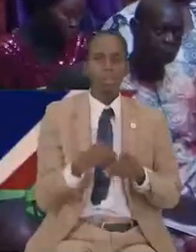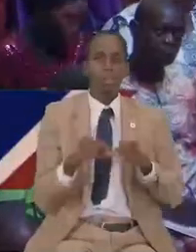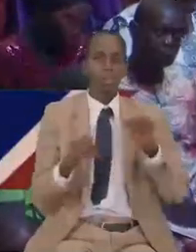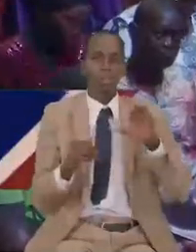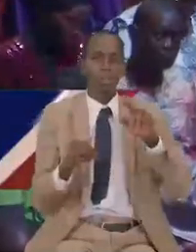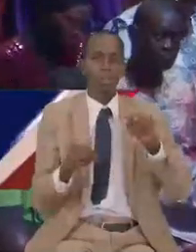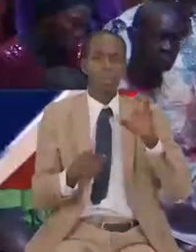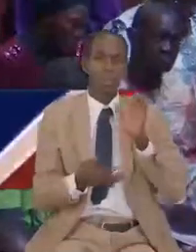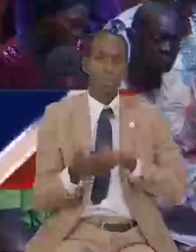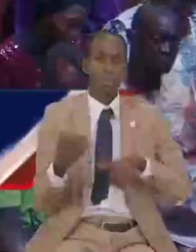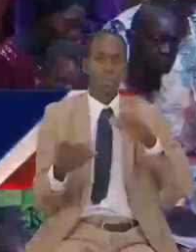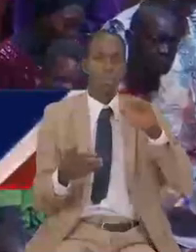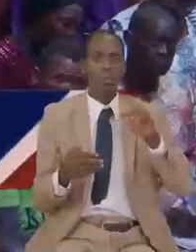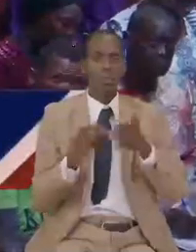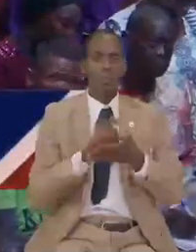notoire.